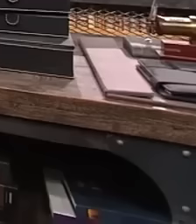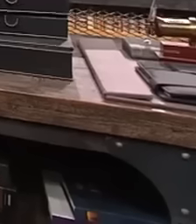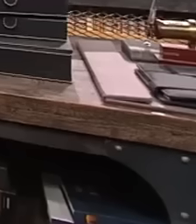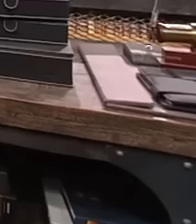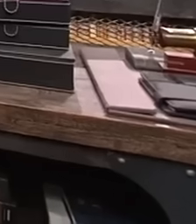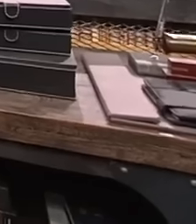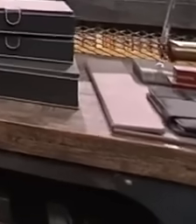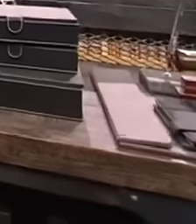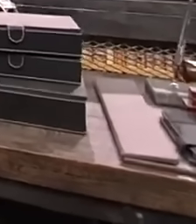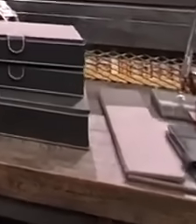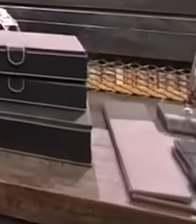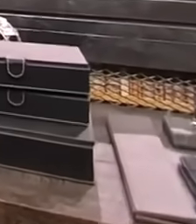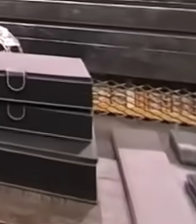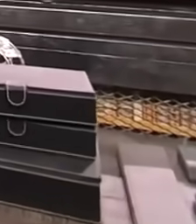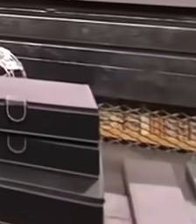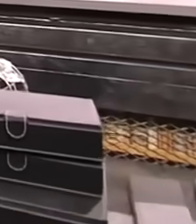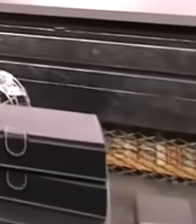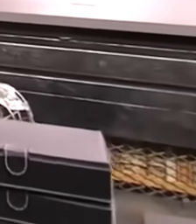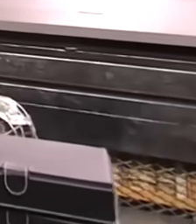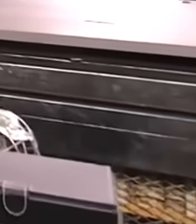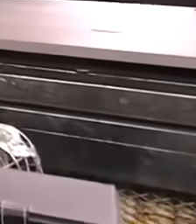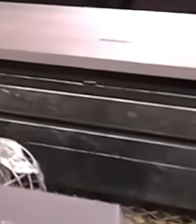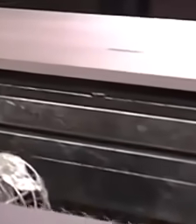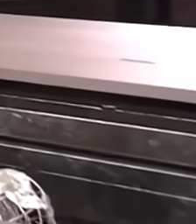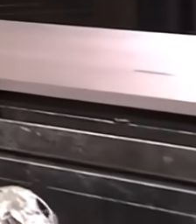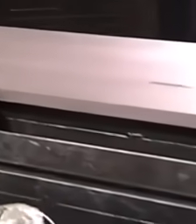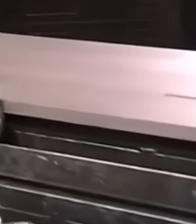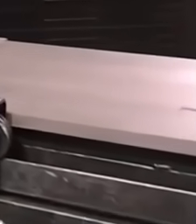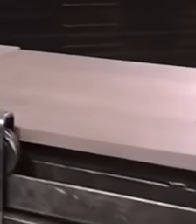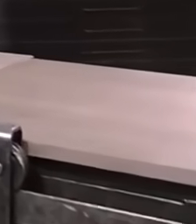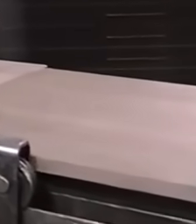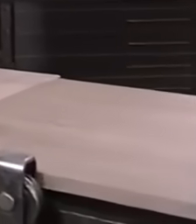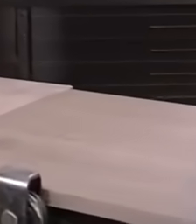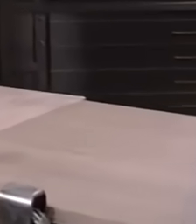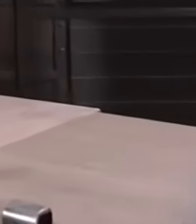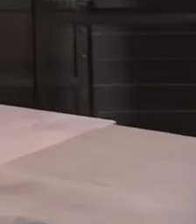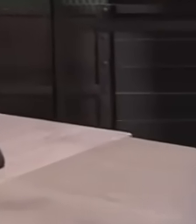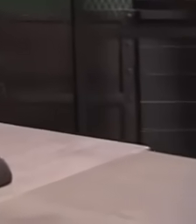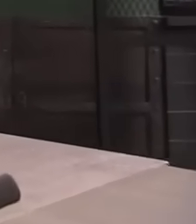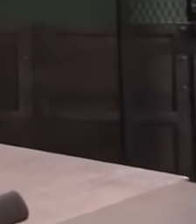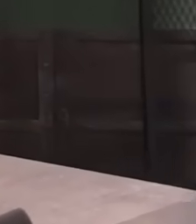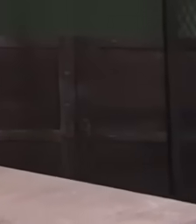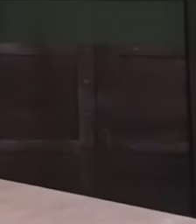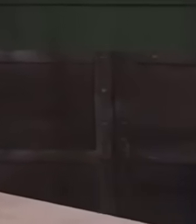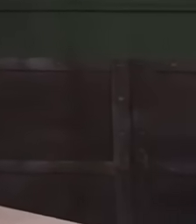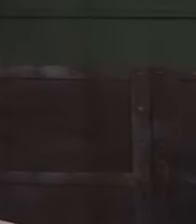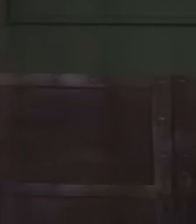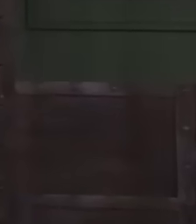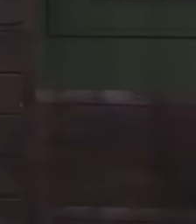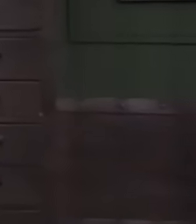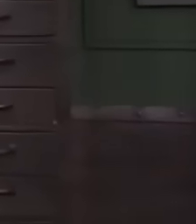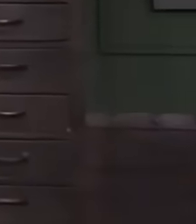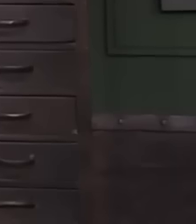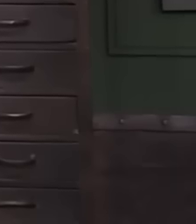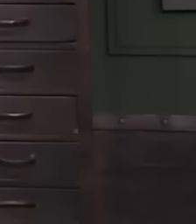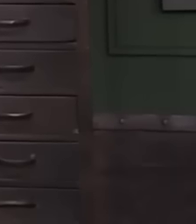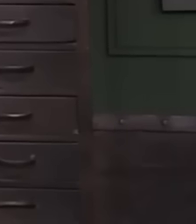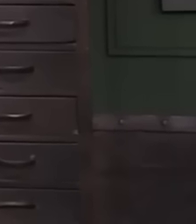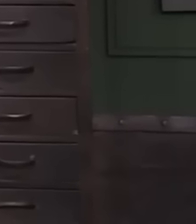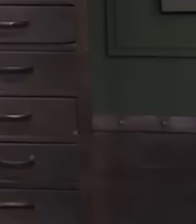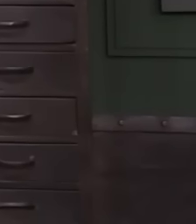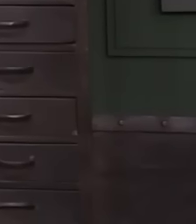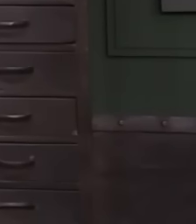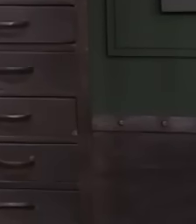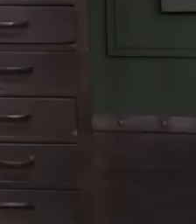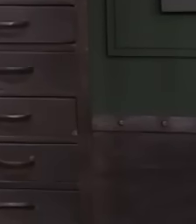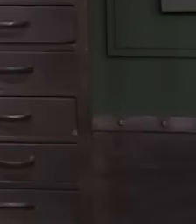알겠습니다이 사건의 진실을 추적하고 싶으십니까 그렇다면 사반 채널을 구독해 주세요 지금까지 이자연 기자였습니다